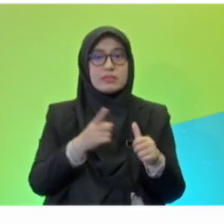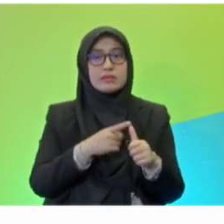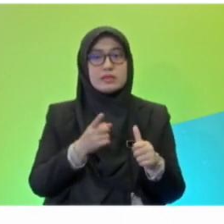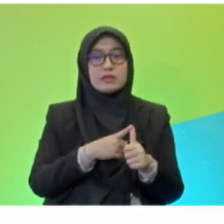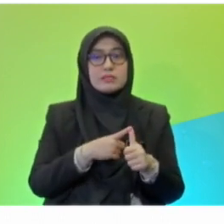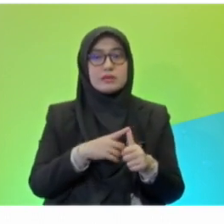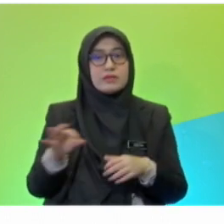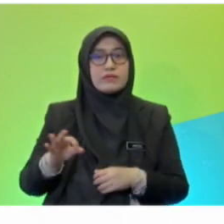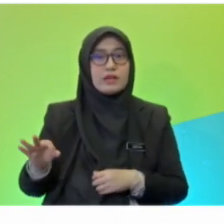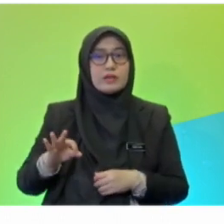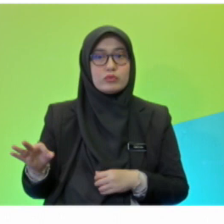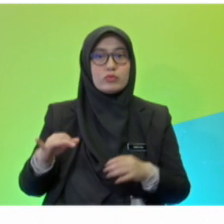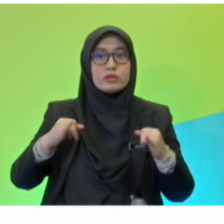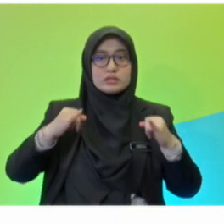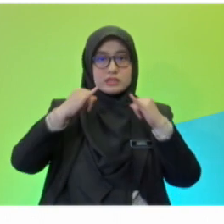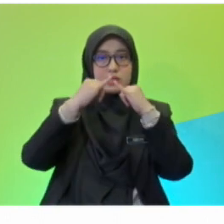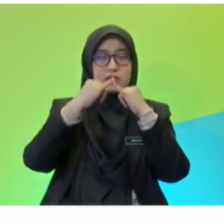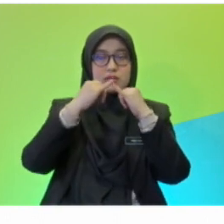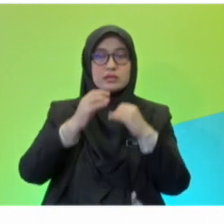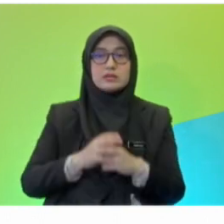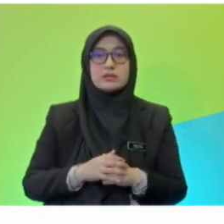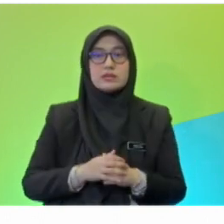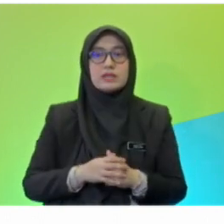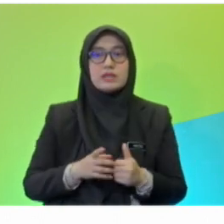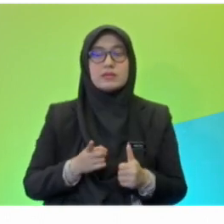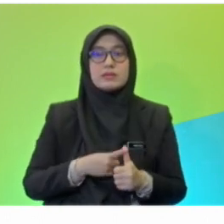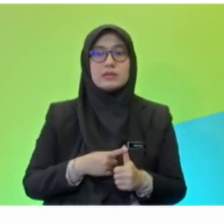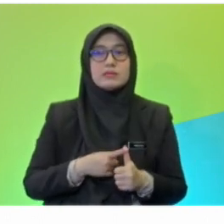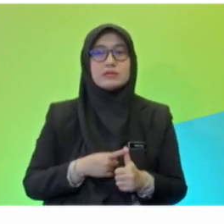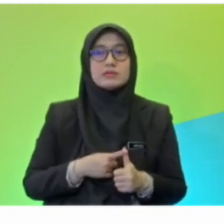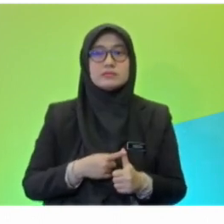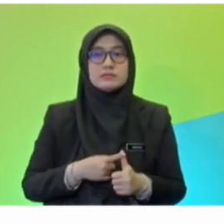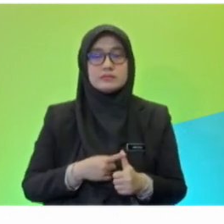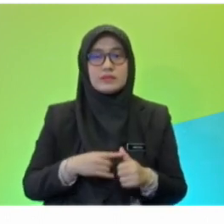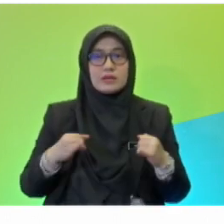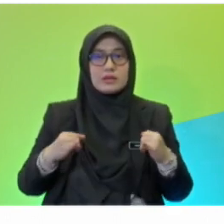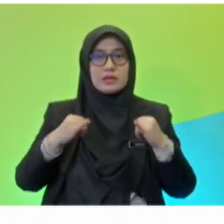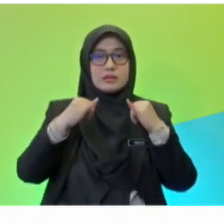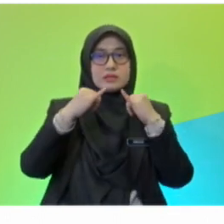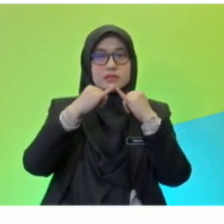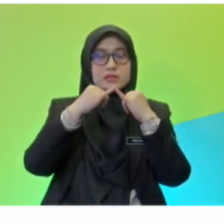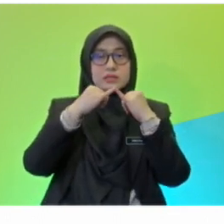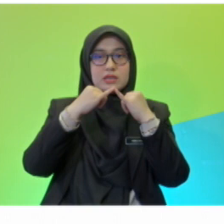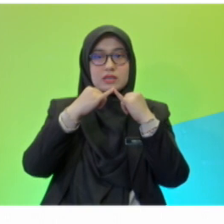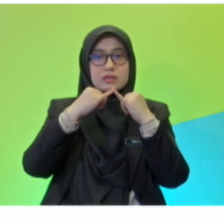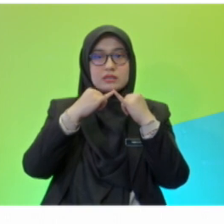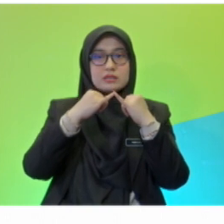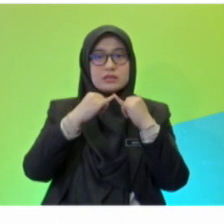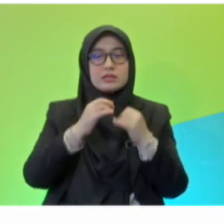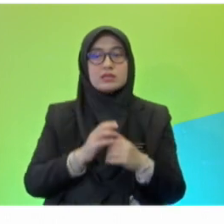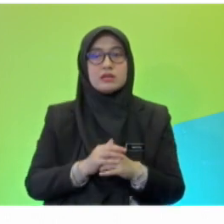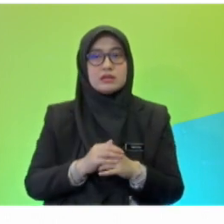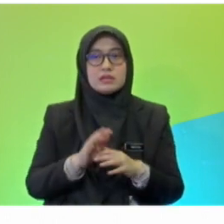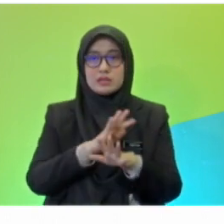tidak masuk dalam istana gunakan ini coba kita tengok akhirnya ada di kalangan mereka ini istana sendiri sebagai pemberontak gitu